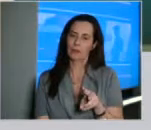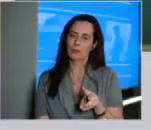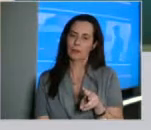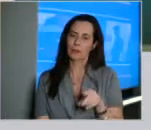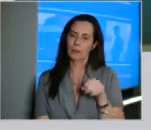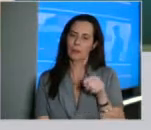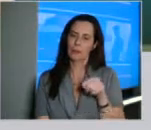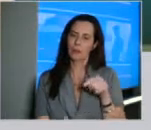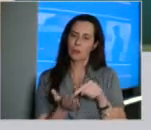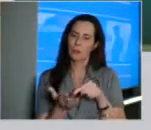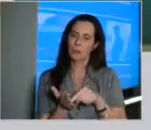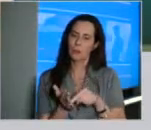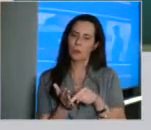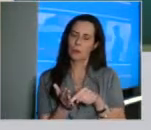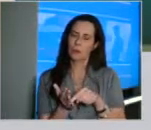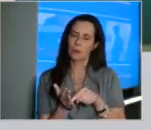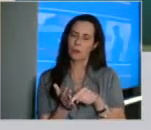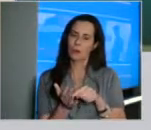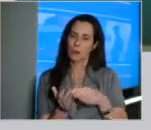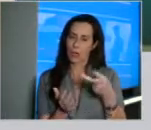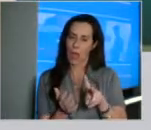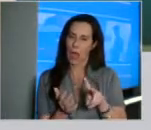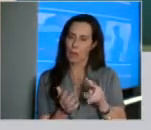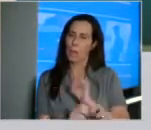שהוא מת כאילו בפיגוע